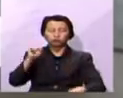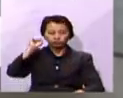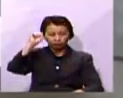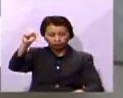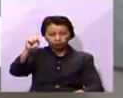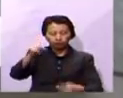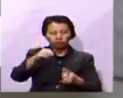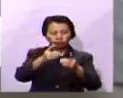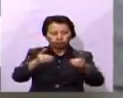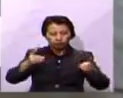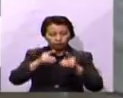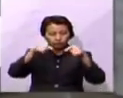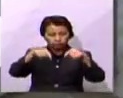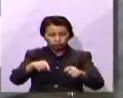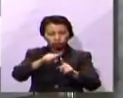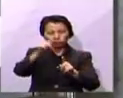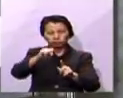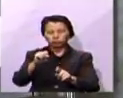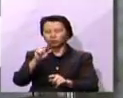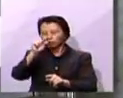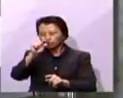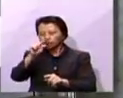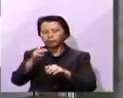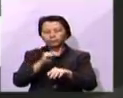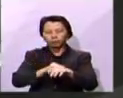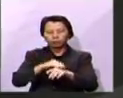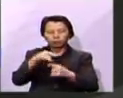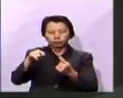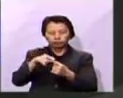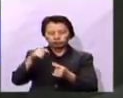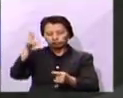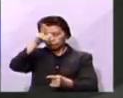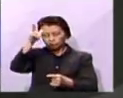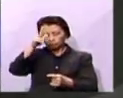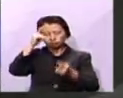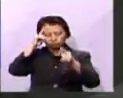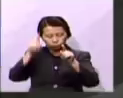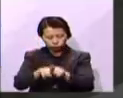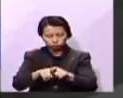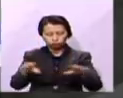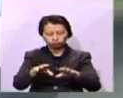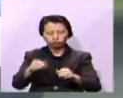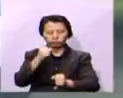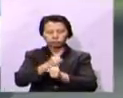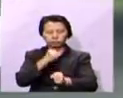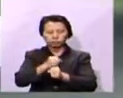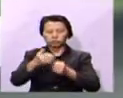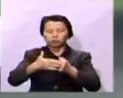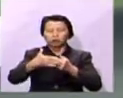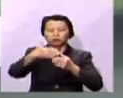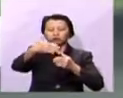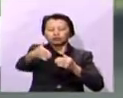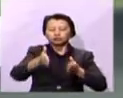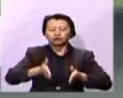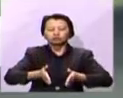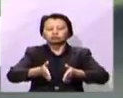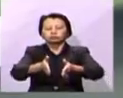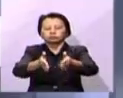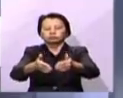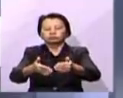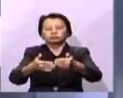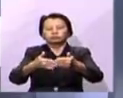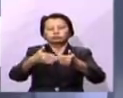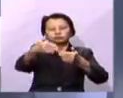daerah ini khususnya sedikit masa lagi apabila kerajaan bersetuju melaksanakan kerja-kerja memanjangkan landasan